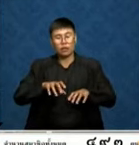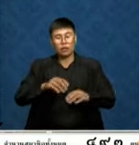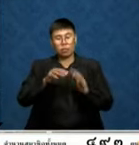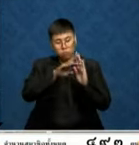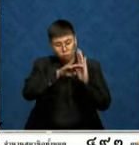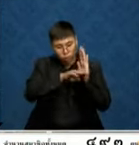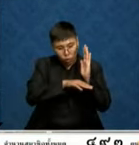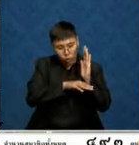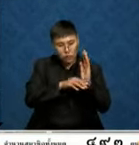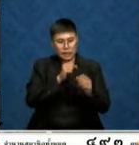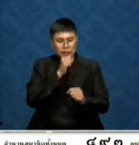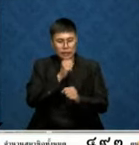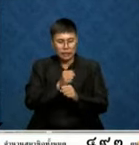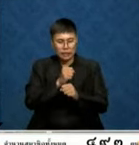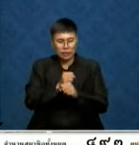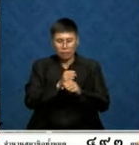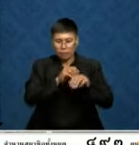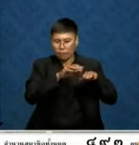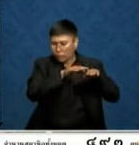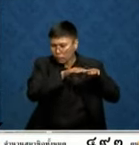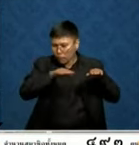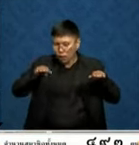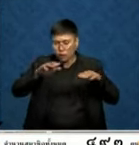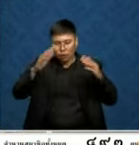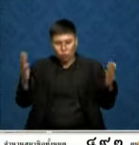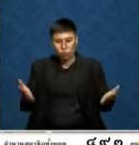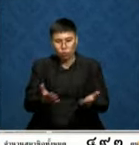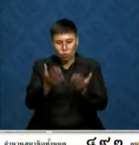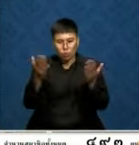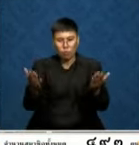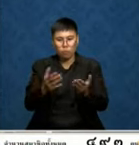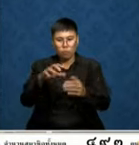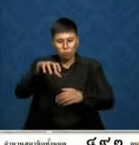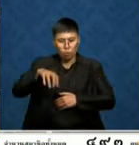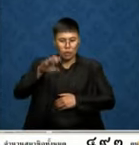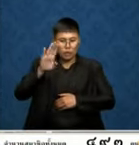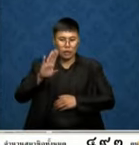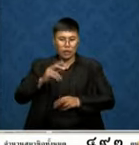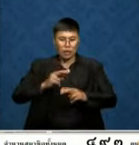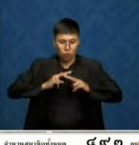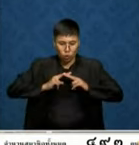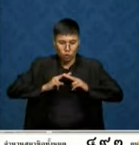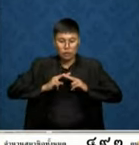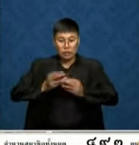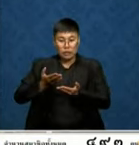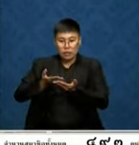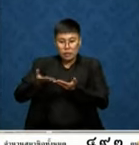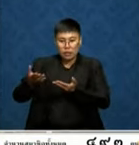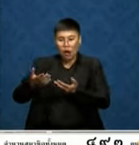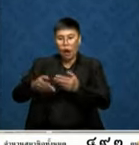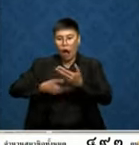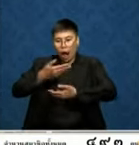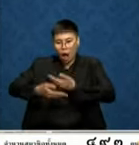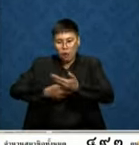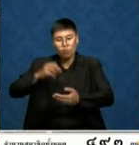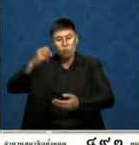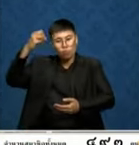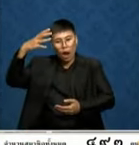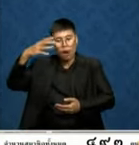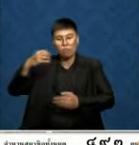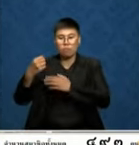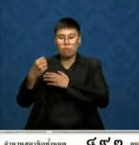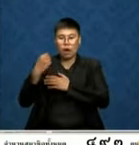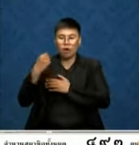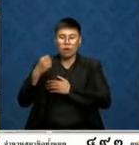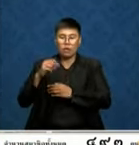การในการจัดทำมาตรการส่งเสริมให้บริษัทเอกชนซื้อขายไฟฟ้าประเภทพลัง